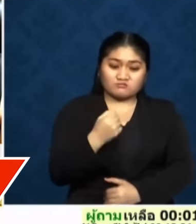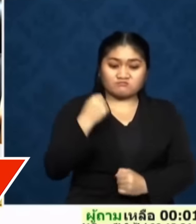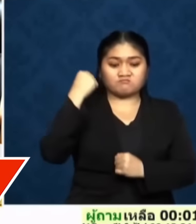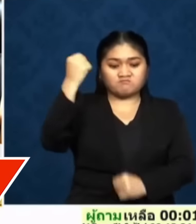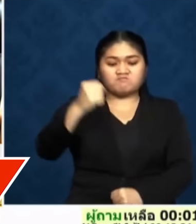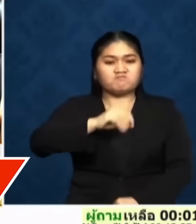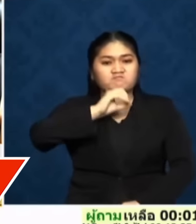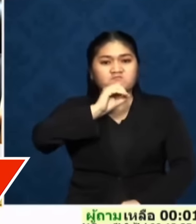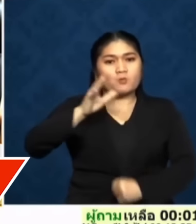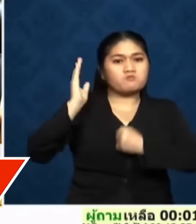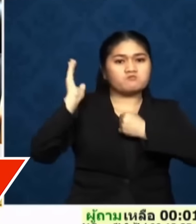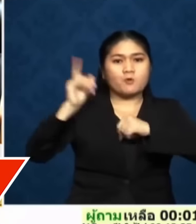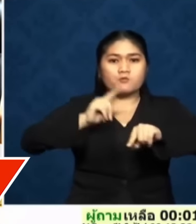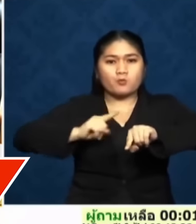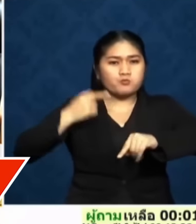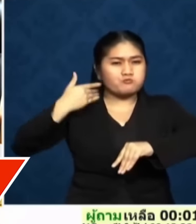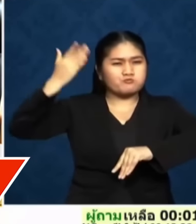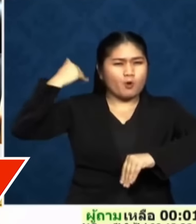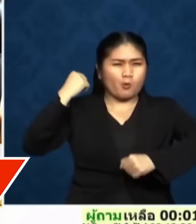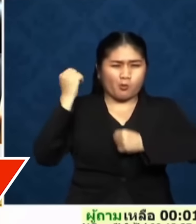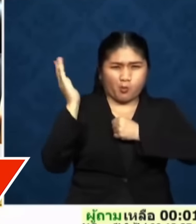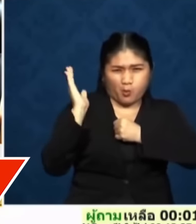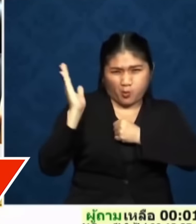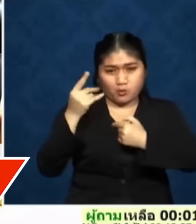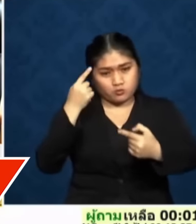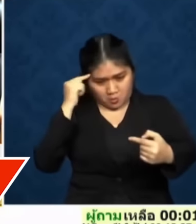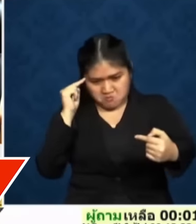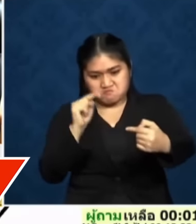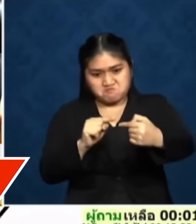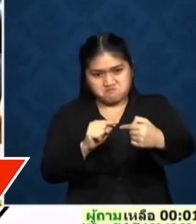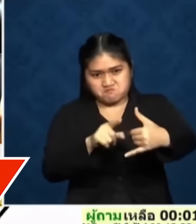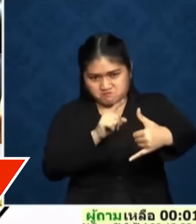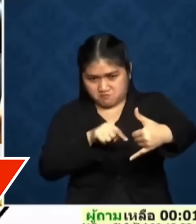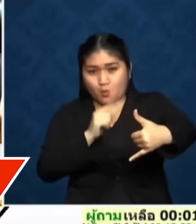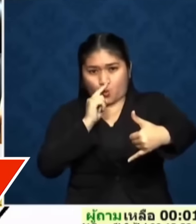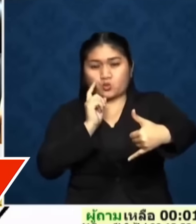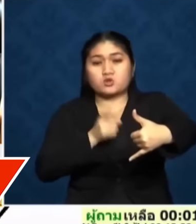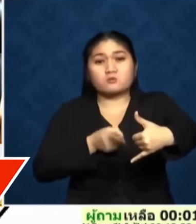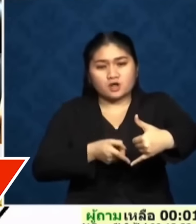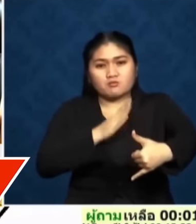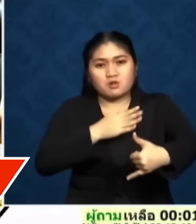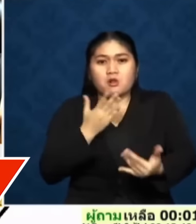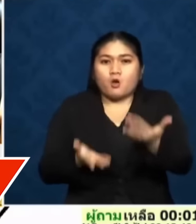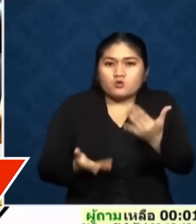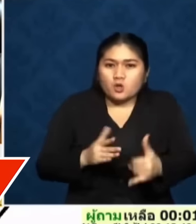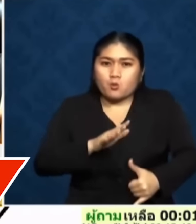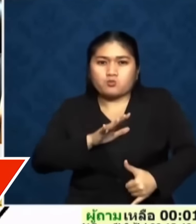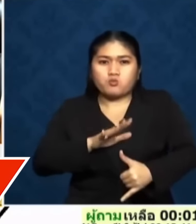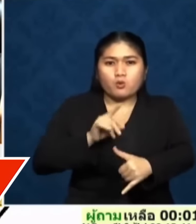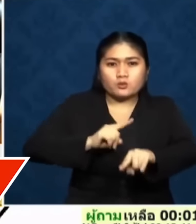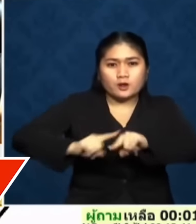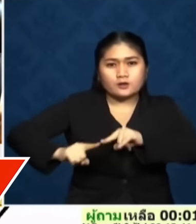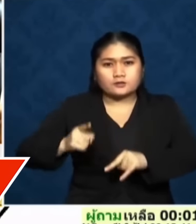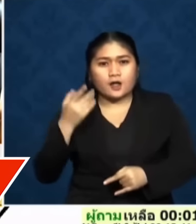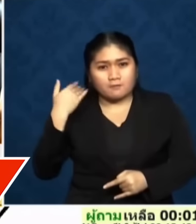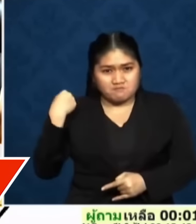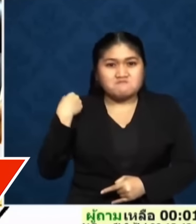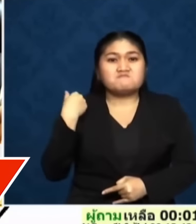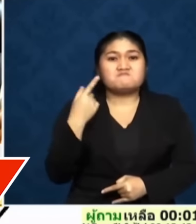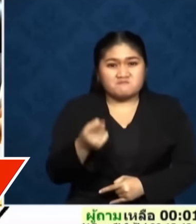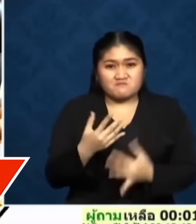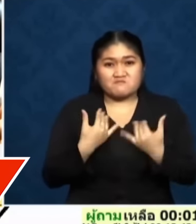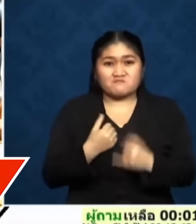เมืองในช่วงหลายปีที่ผ่านมาก็ยังตกเป็นเป้าหมายเหมือนเดิมไม่ว่าจะถูกไปกดดันคุกคามถึงที่พักถึงที่ท